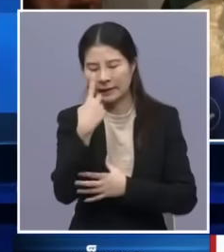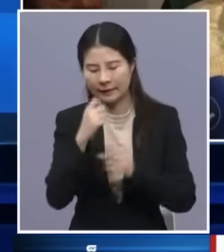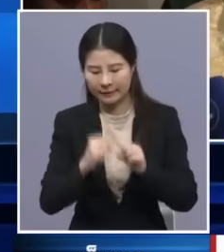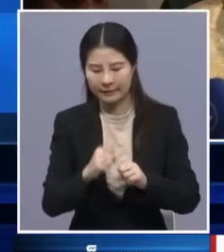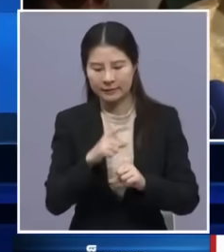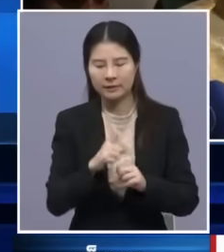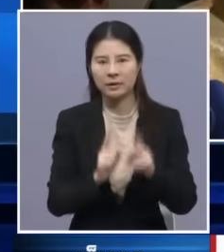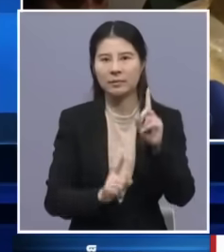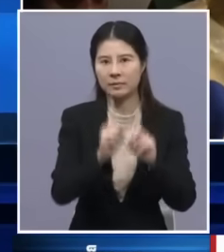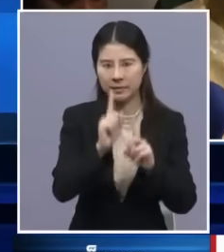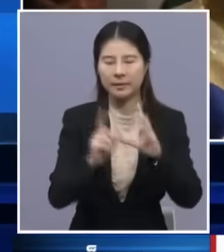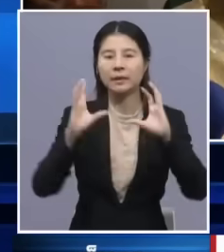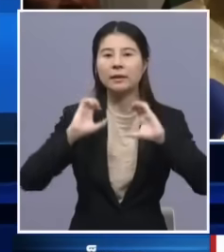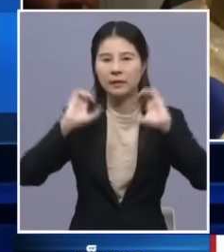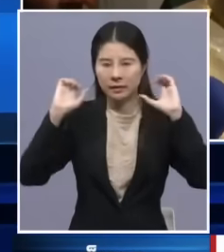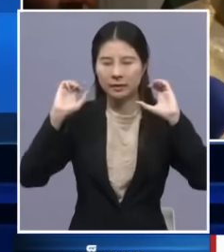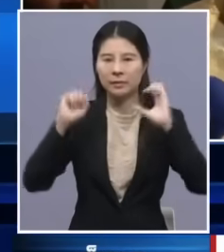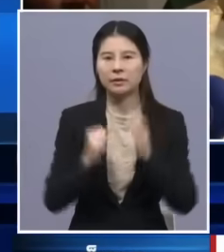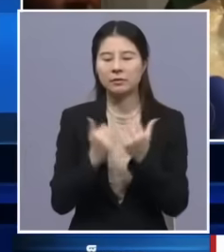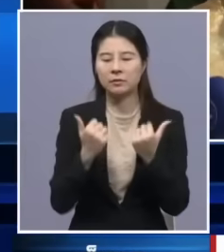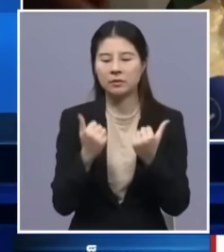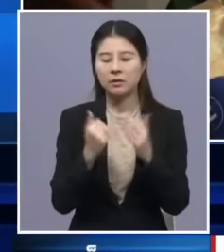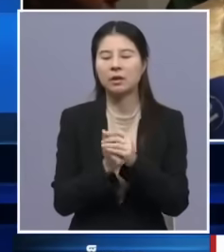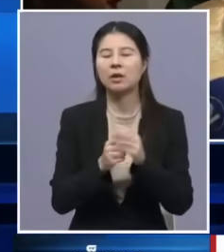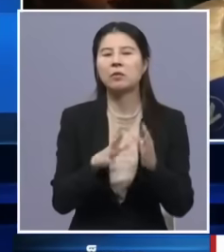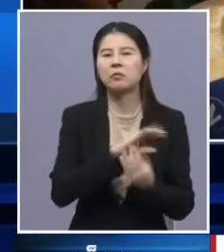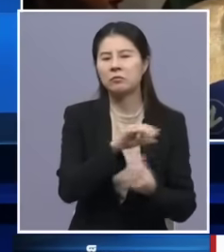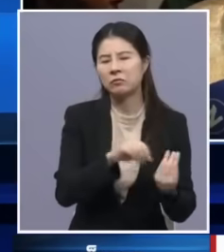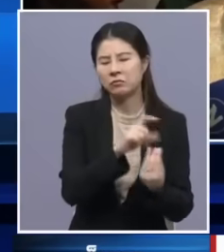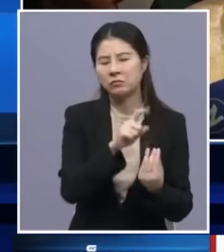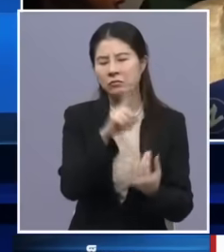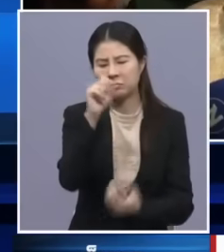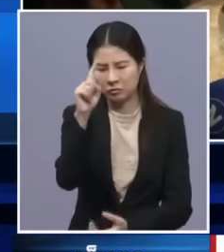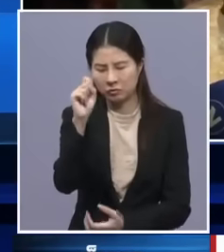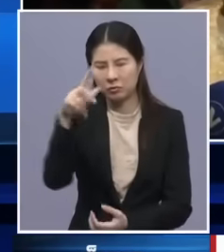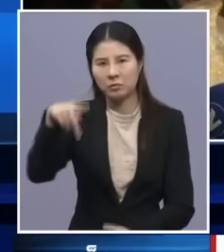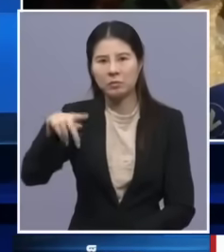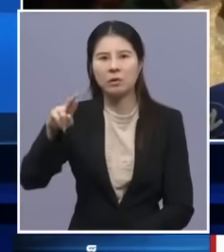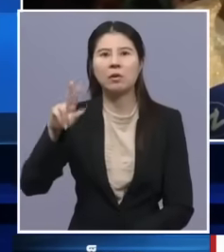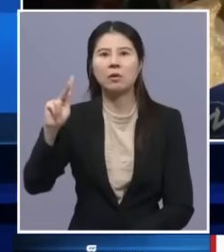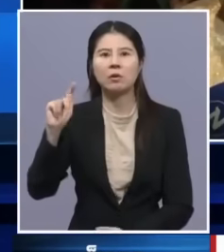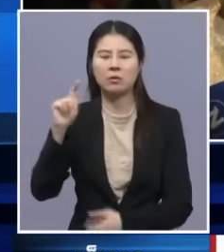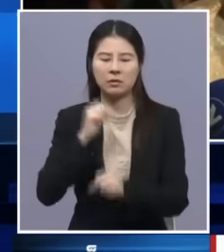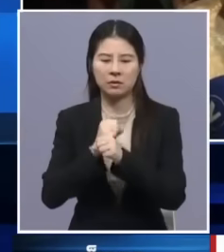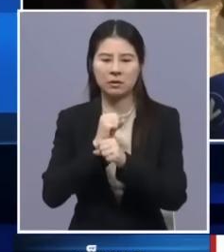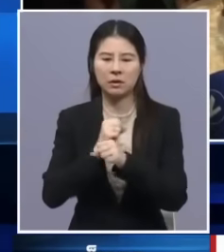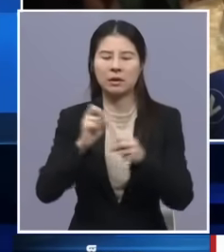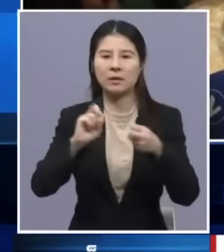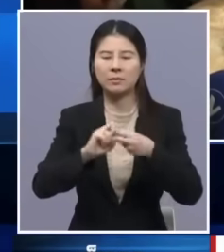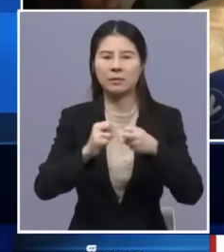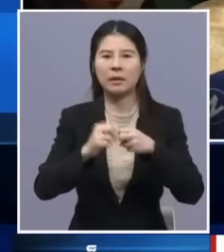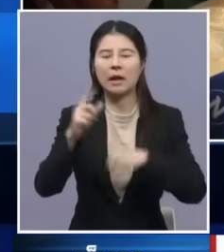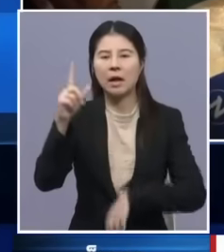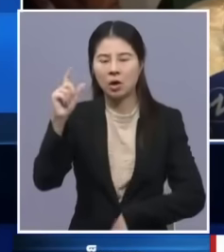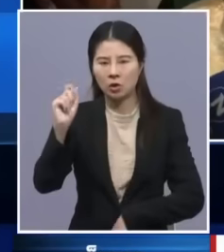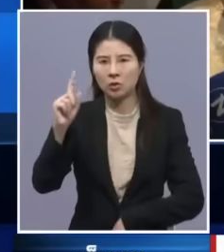งเป็น2วรรคคือวรรคแรกกรณีที่วิกฤตฉุกเฉินจำเป็นเร่งด่วนก็ให้ออกพรก.ได้และอีกวรรคนึงเป็นการแก้ปัญหาฉุกเฉินจำเป็นเร่ง